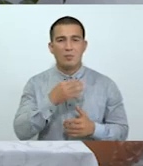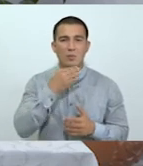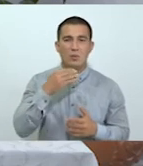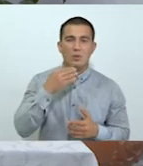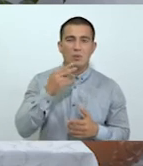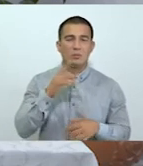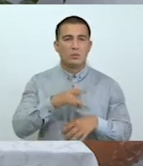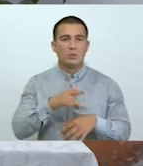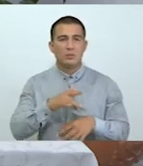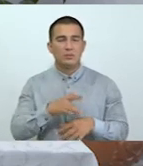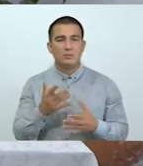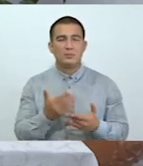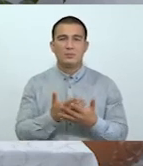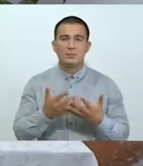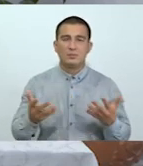ko'ra.